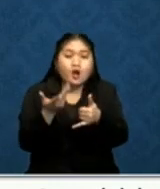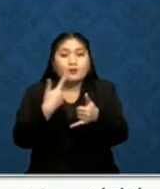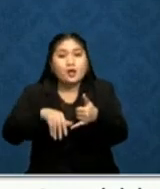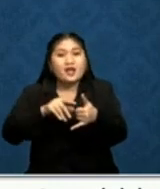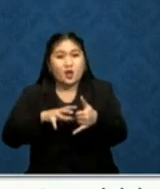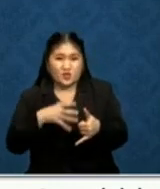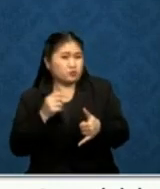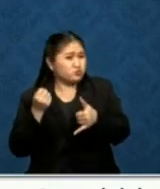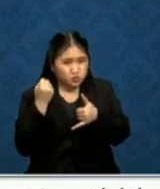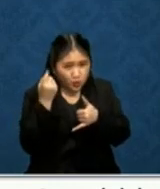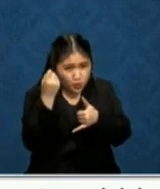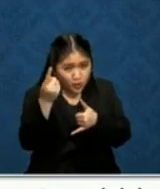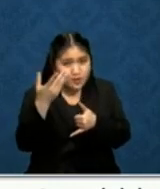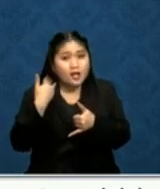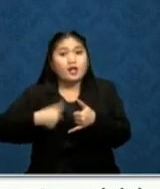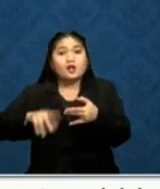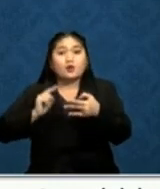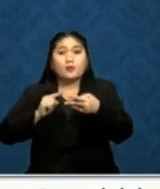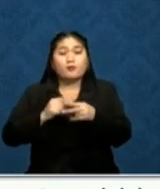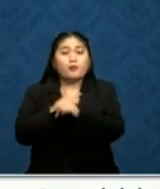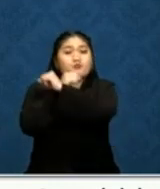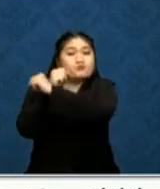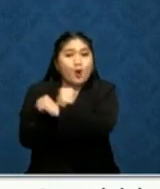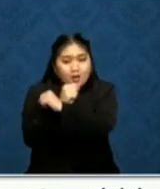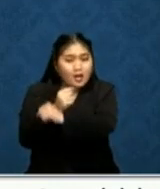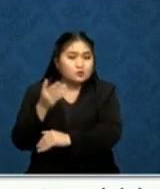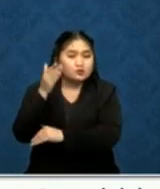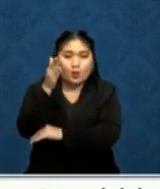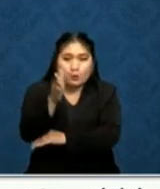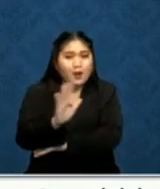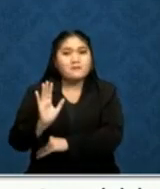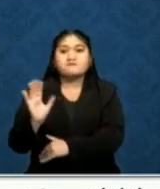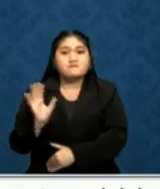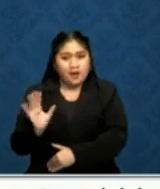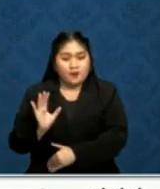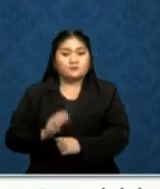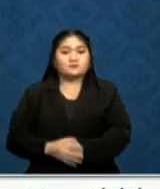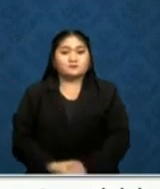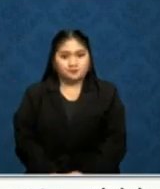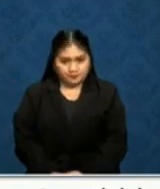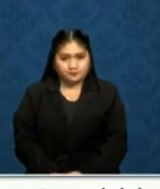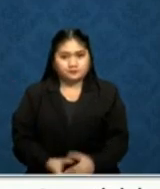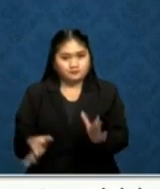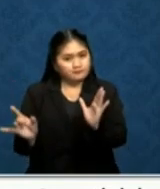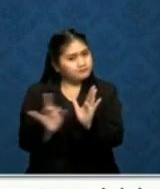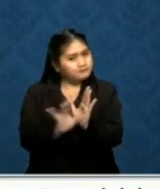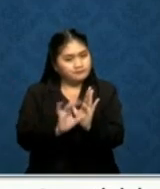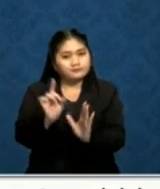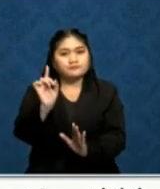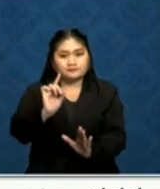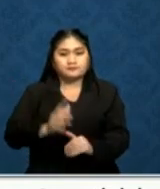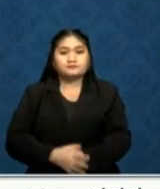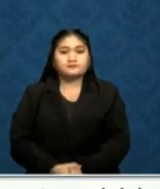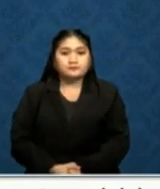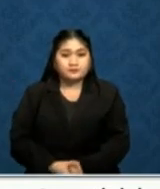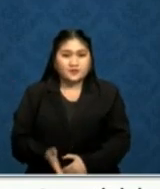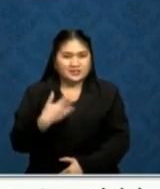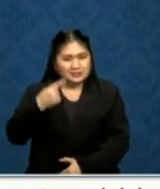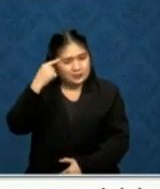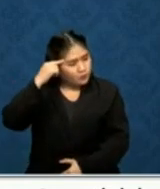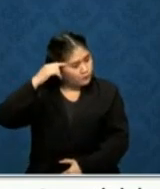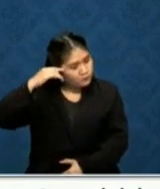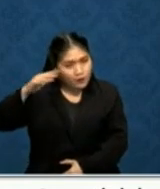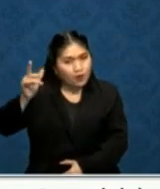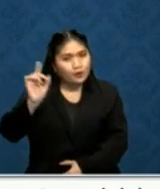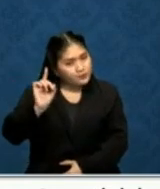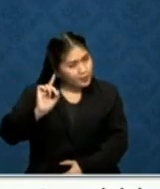ออย่างทันท่วงทีและด้านป้องกันไม่ให้เกิดเหตุการคุกคามทางเพศขึ้นมาอีกด้วยสุดท้ายนี้นะคะท่านประธานดิฉันมีความหวังอ